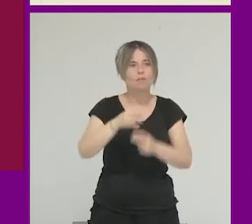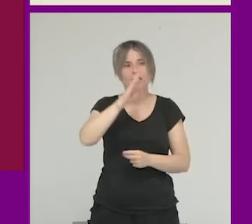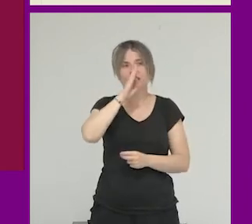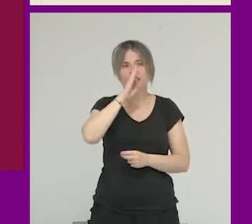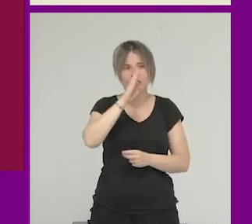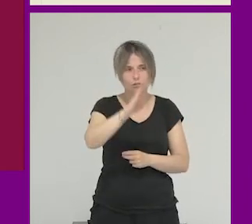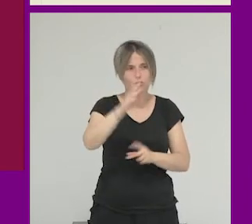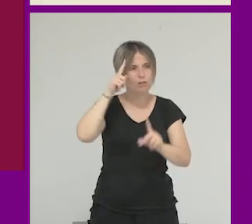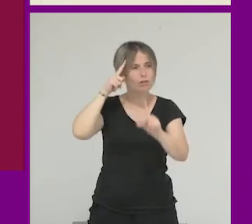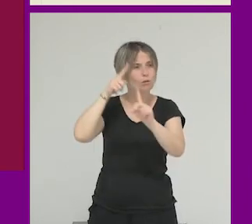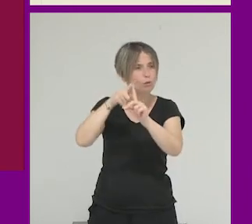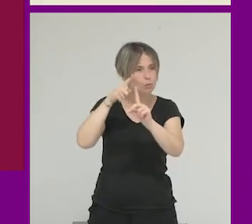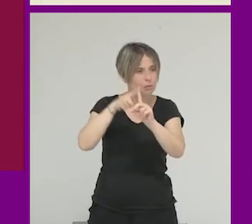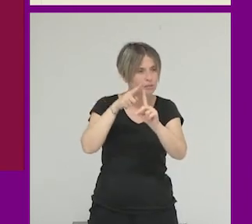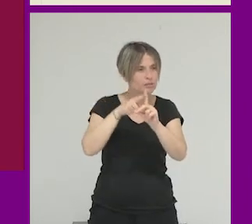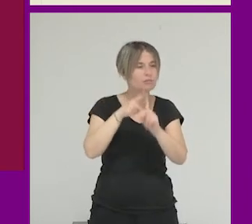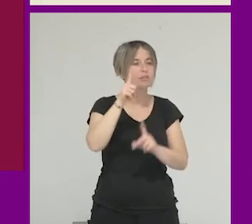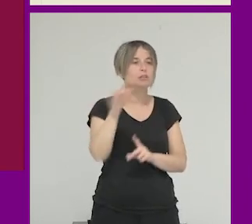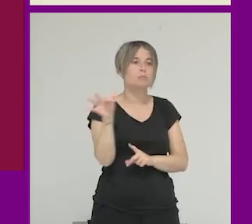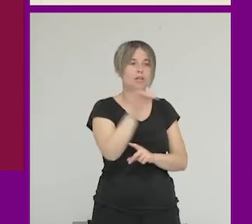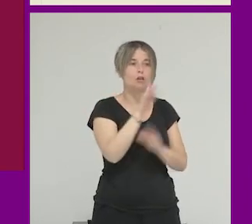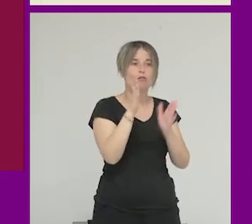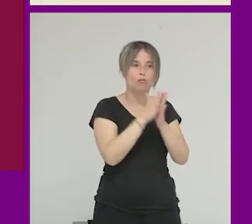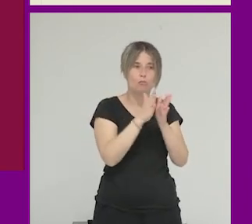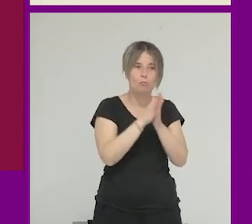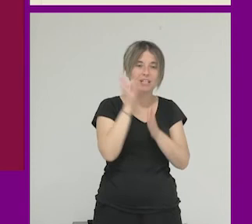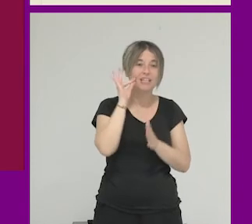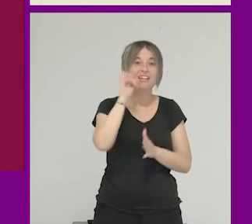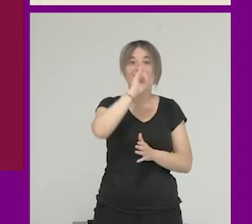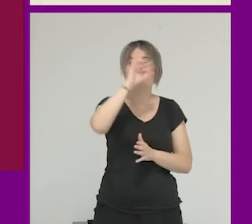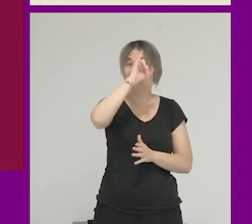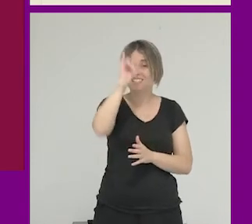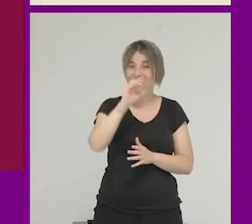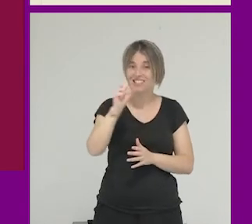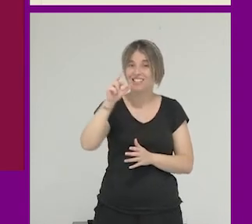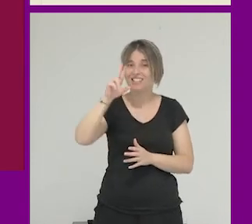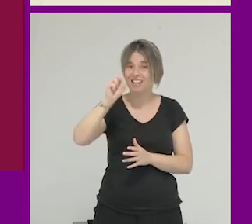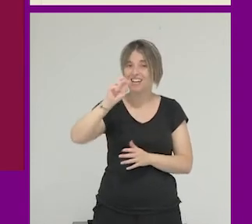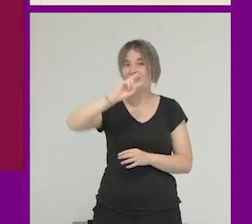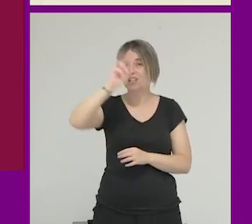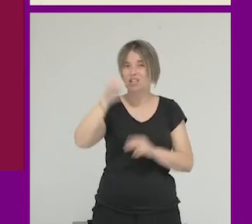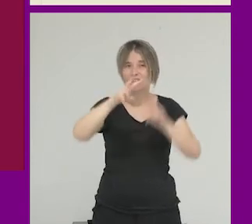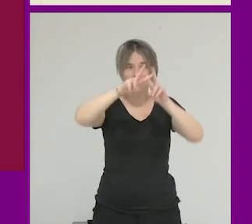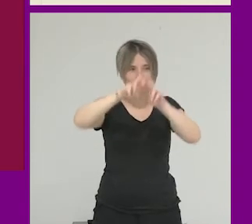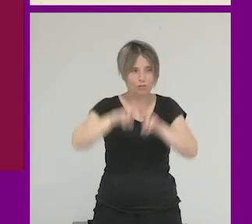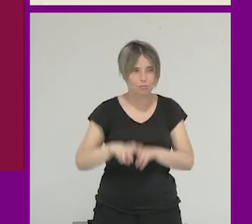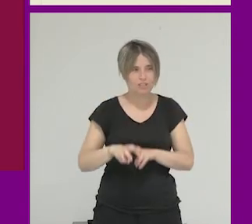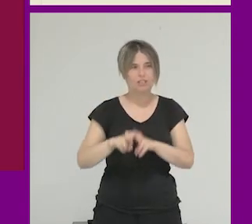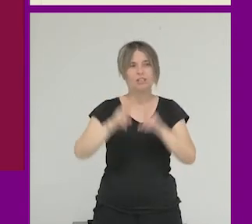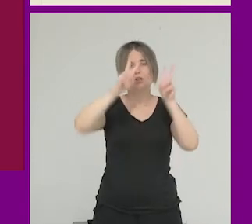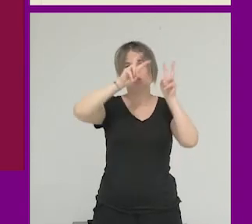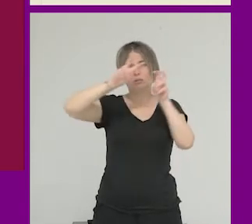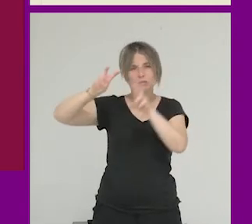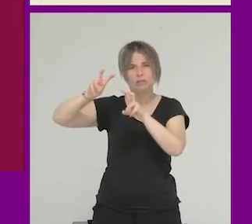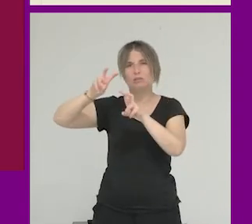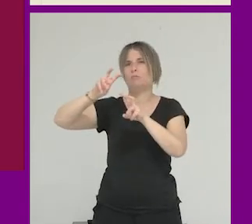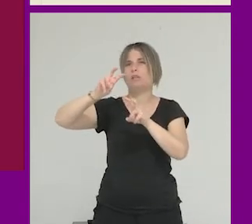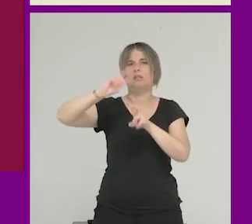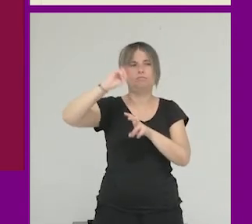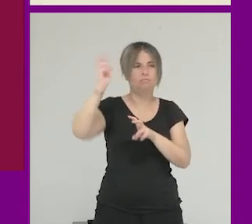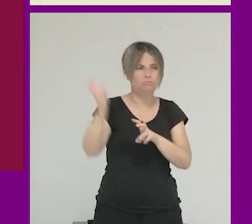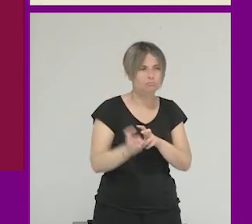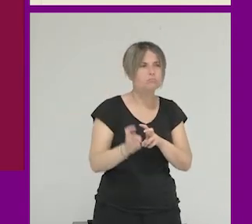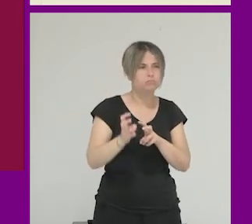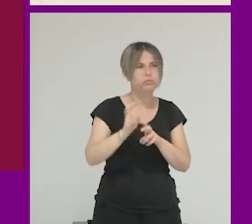inguruan, Itziar Gandarias eta bere kide batekin, ez dugu gogoratzen izena, bebai beste ikerketa bat